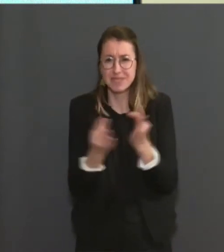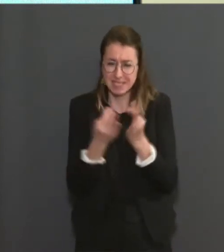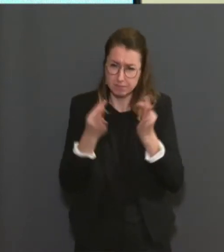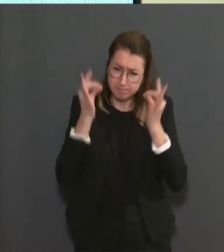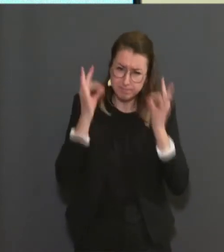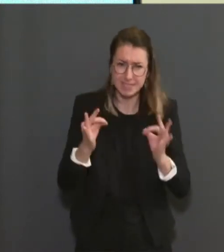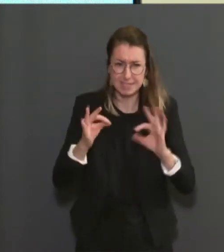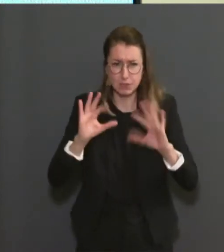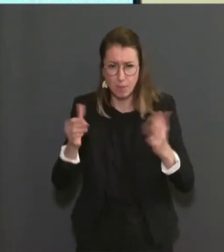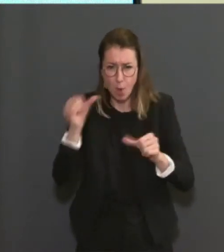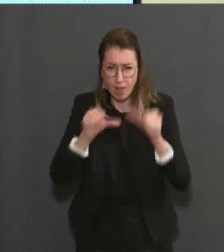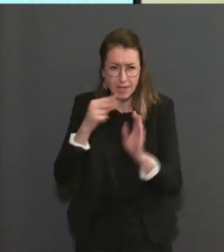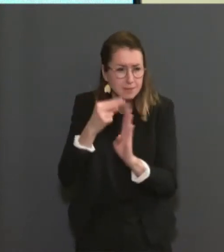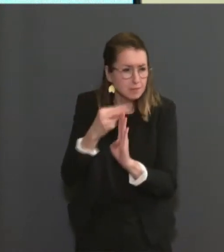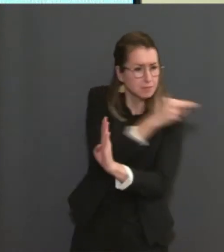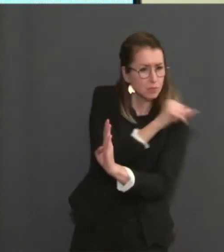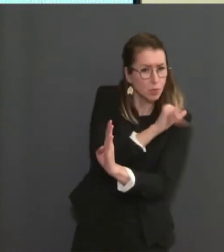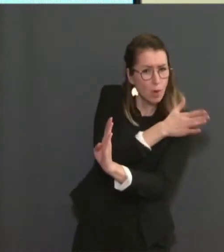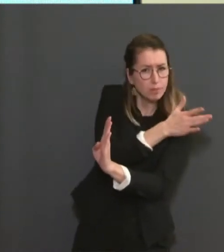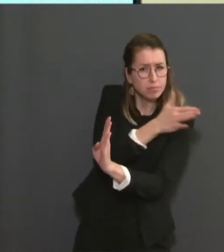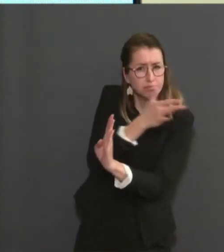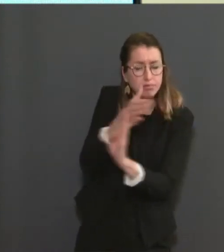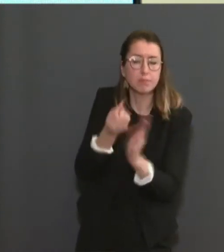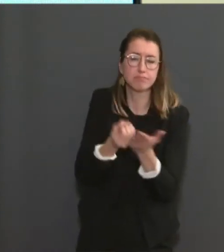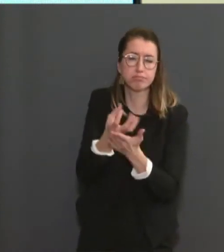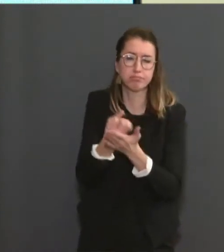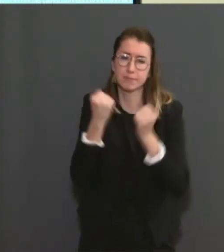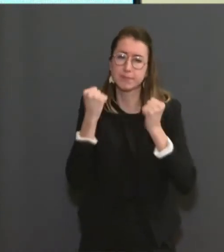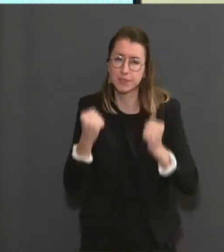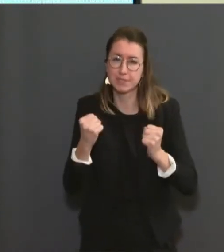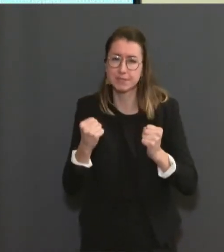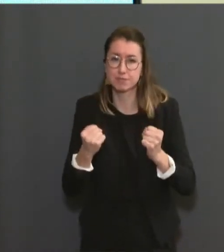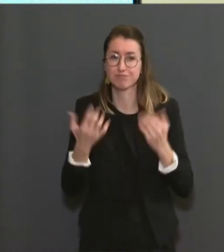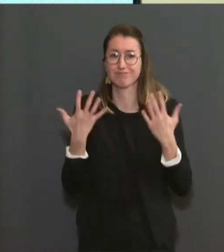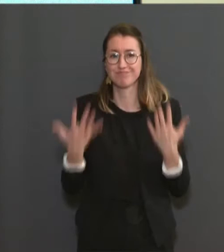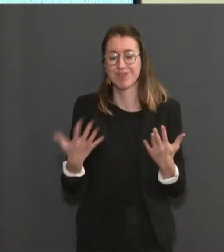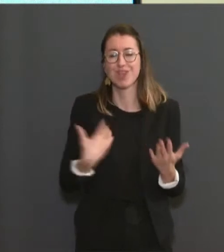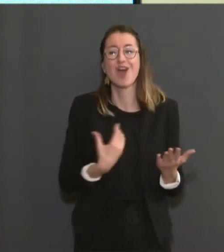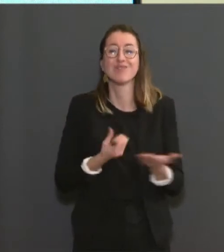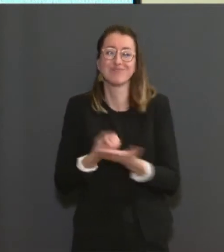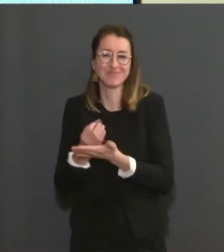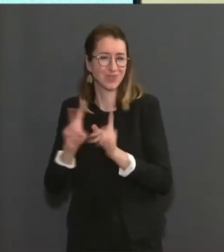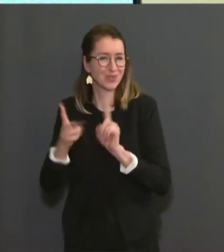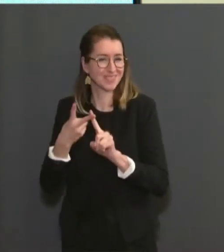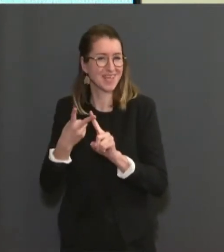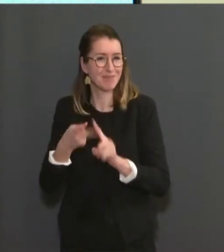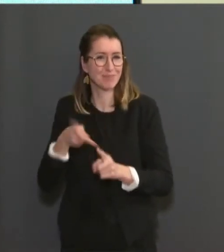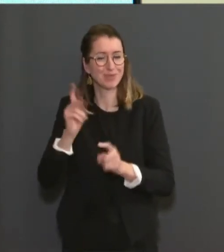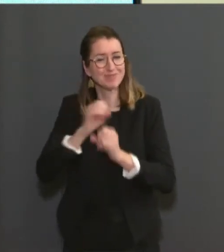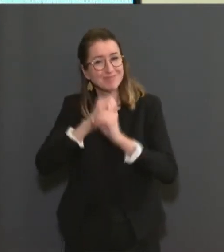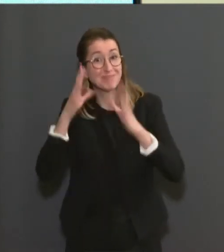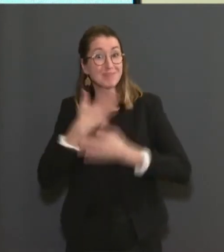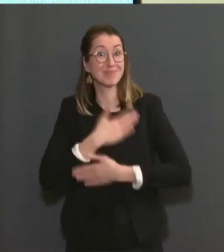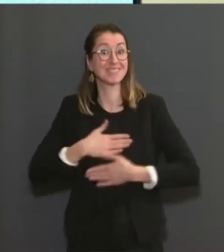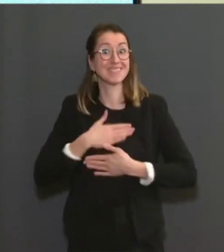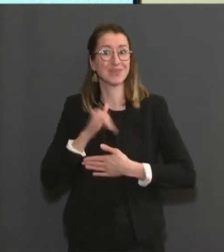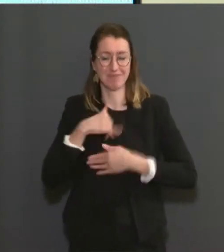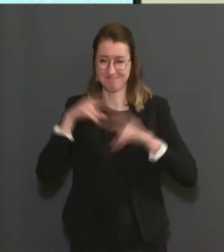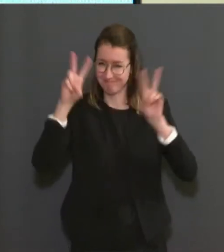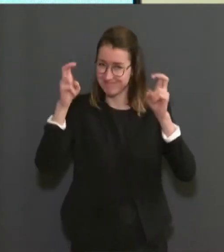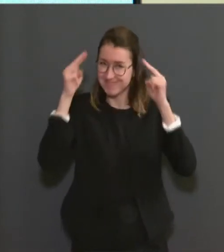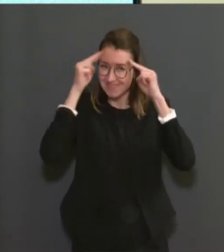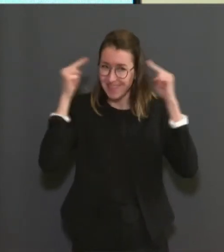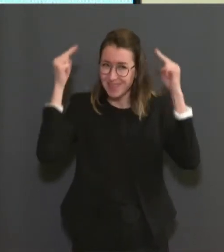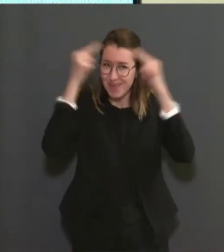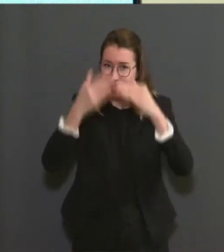agréable, Saint-Nicolas. Saint-Nicolas approche. C'est une année particulière pour tout le monde, pour les grands-parents, pour les parents et pour les enfants